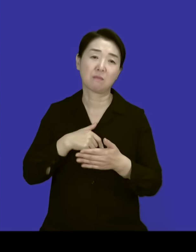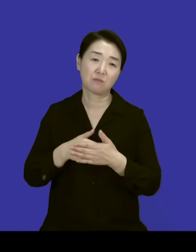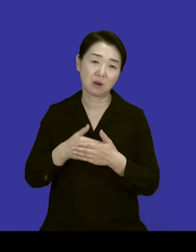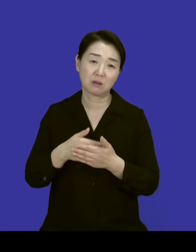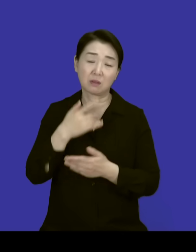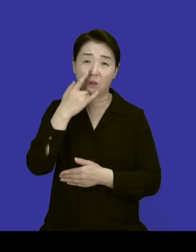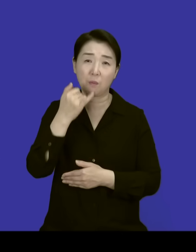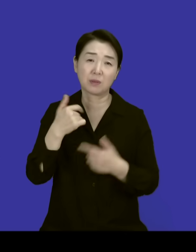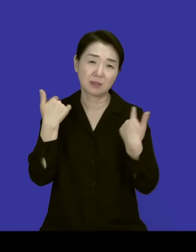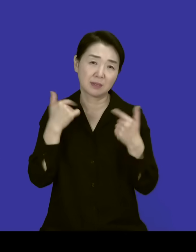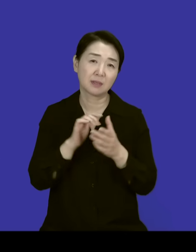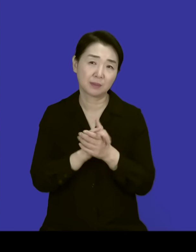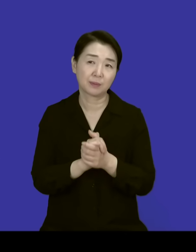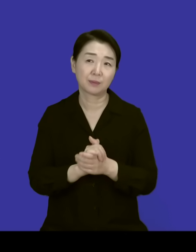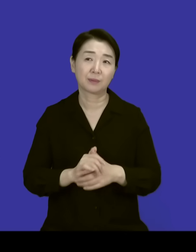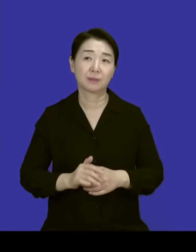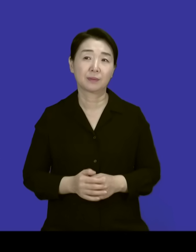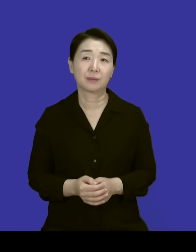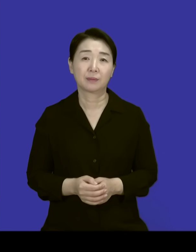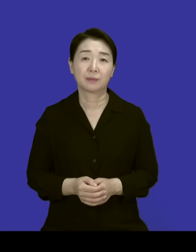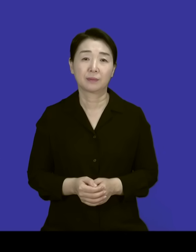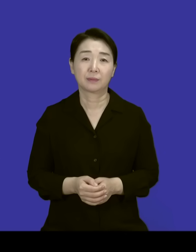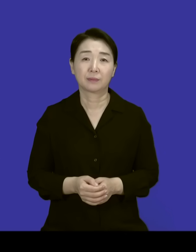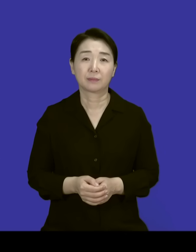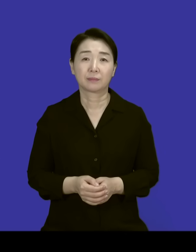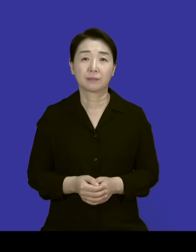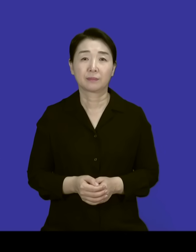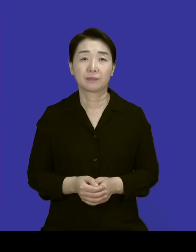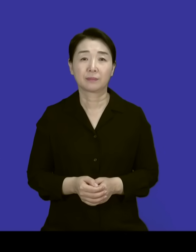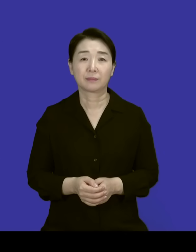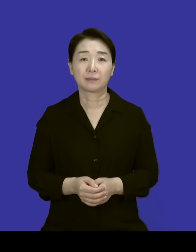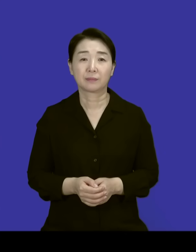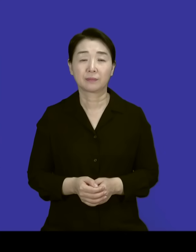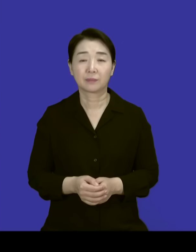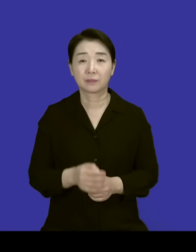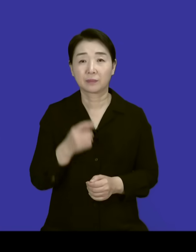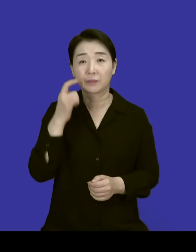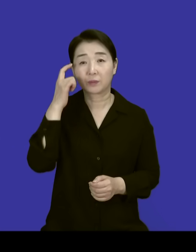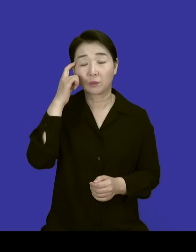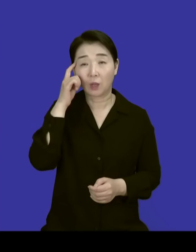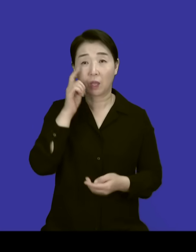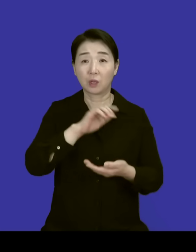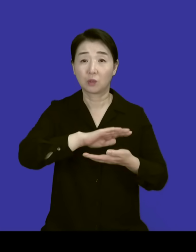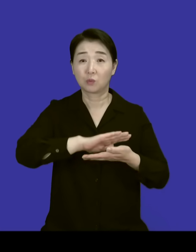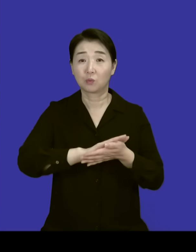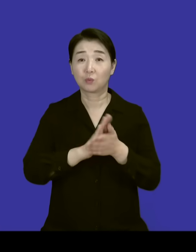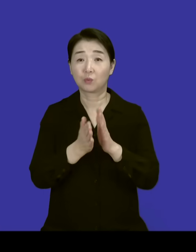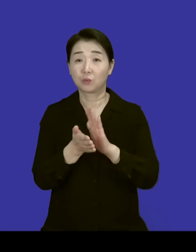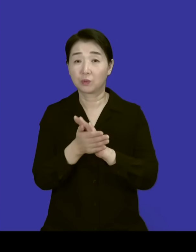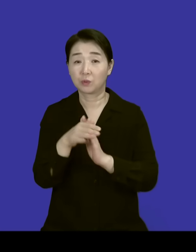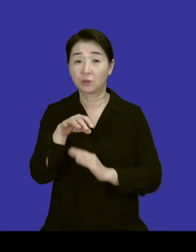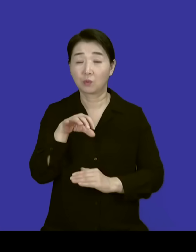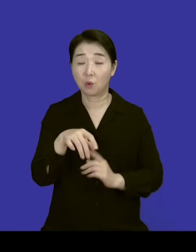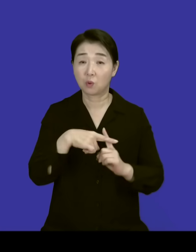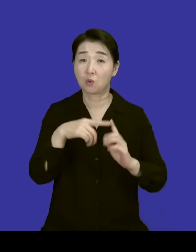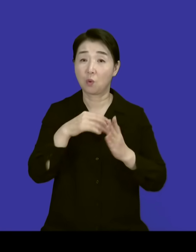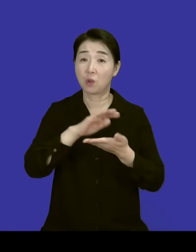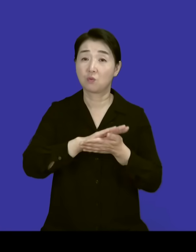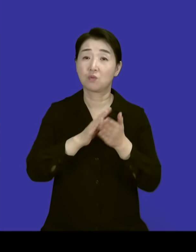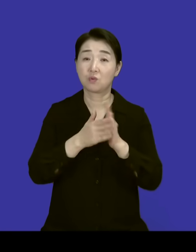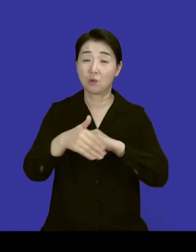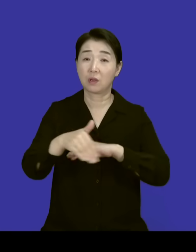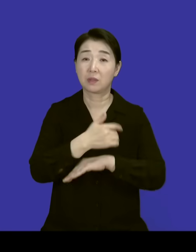계셨겠네요. 그렇죠, 그럼요. 예. 네, 내 아들 위해서. 네, 그럼요. 왜냐면 유치원도 이제 저는 교회 유치원 다녔잖아요.